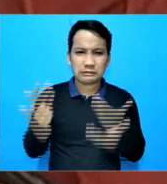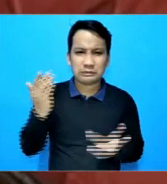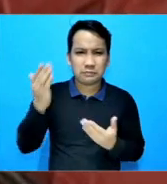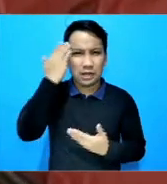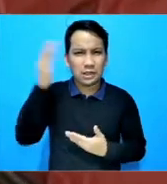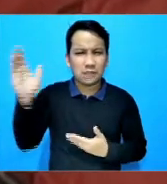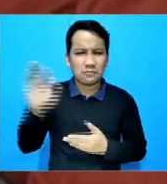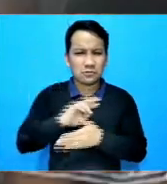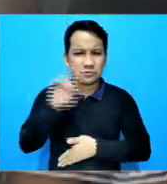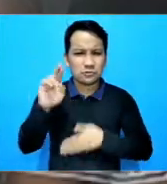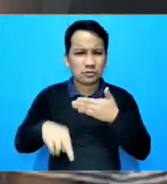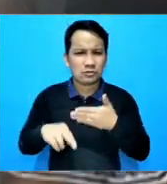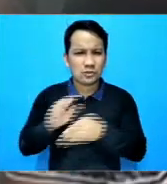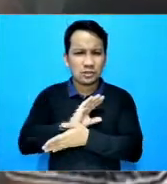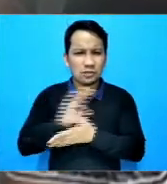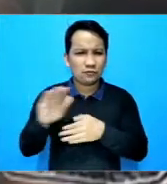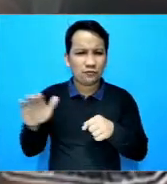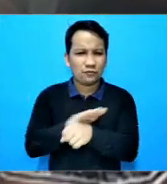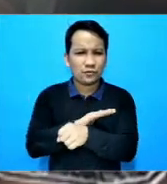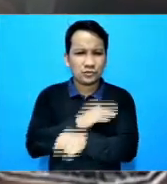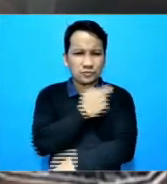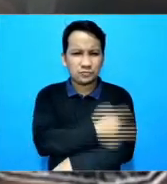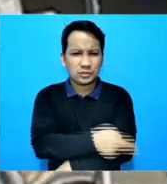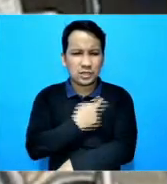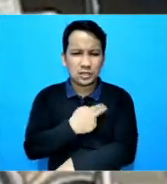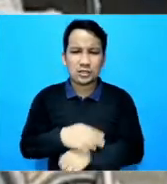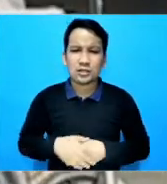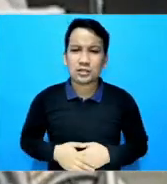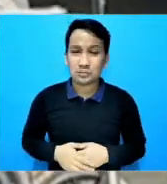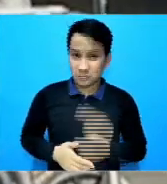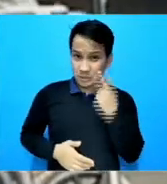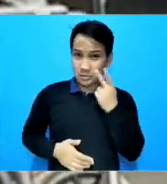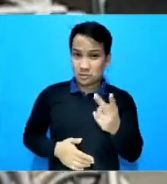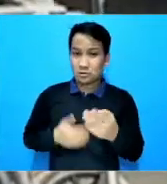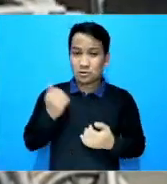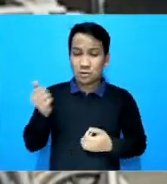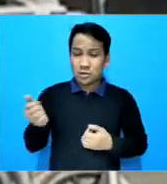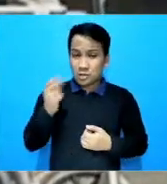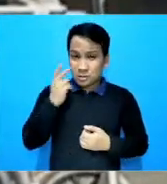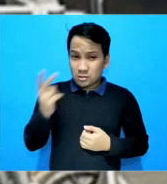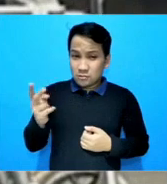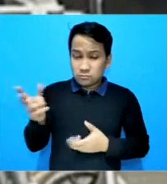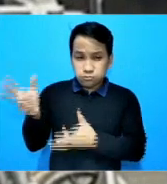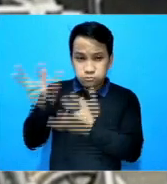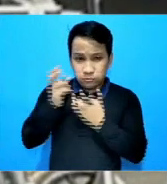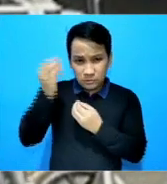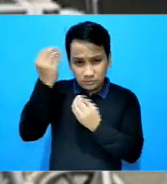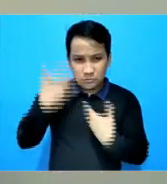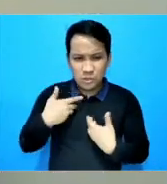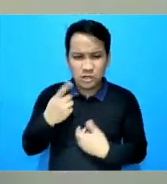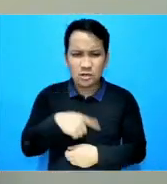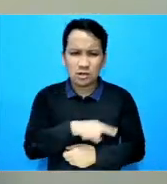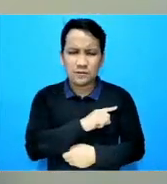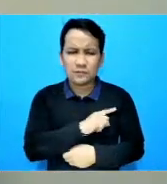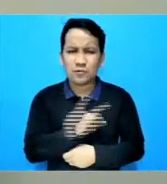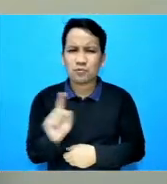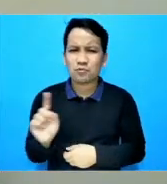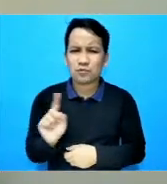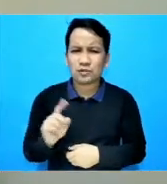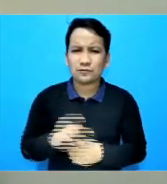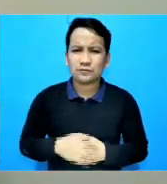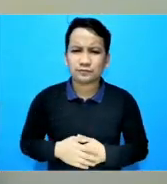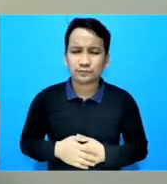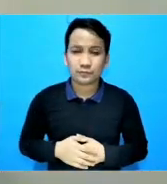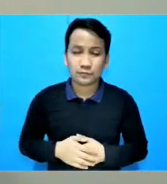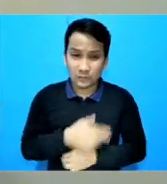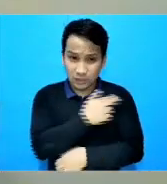sa napupunong mga ospital. What we're seeing now and what we are hearing from our colleagues is that the hospitals